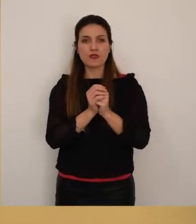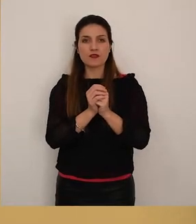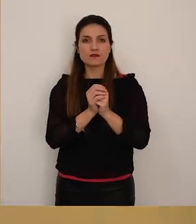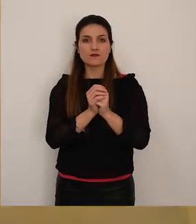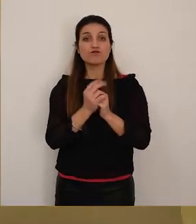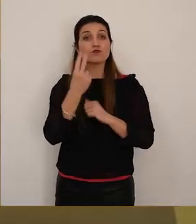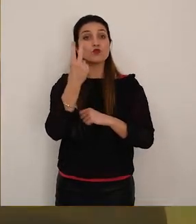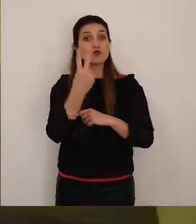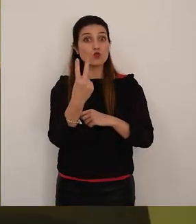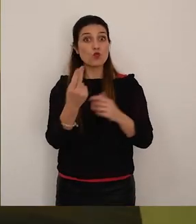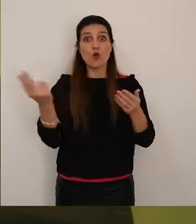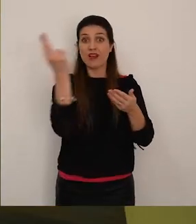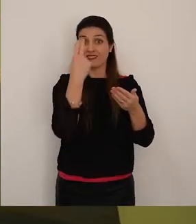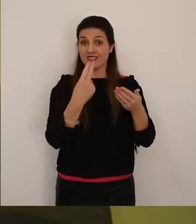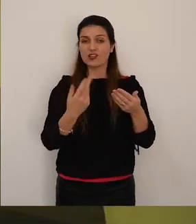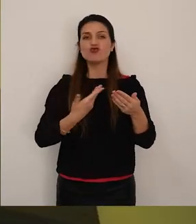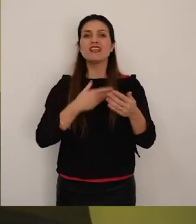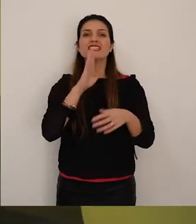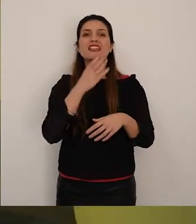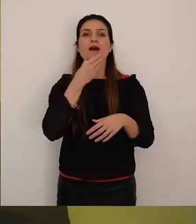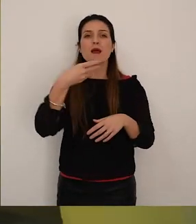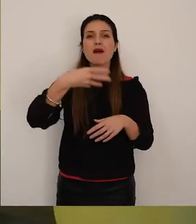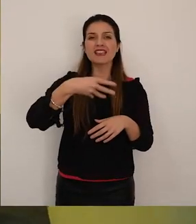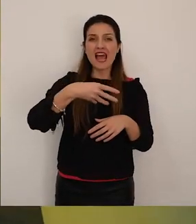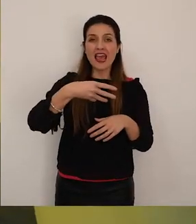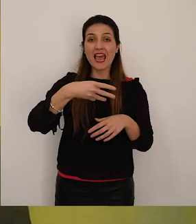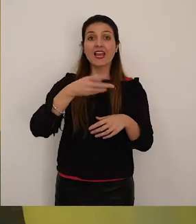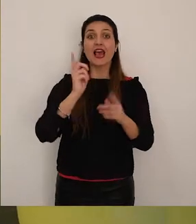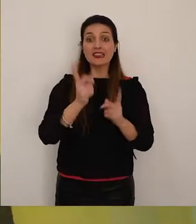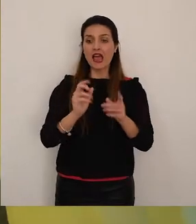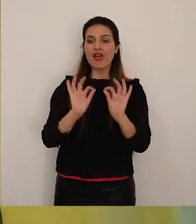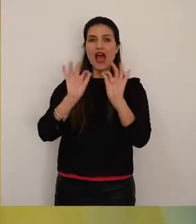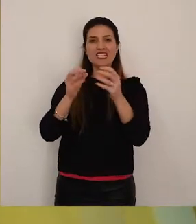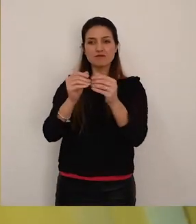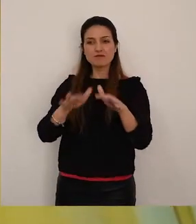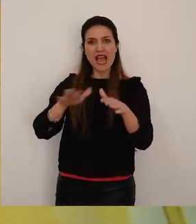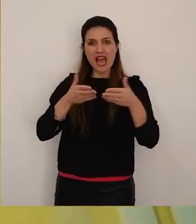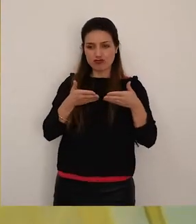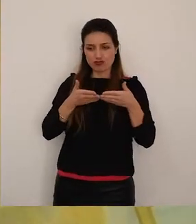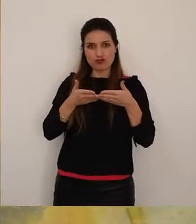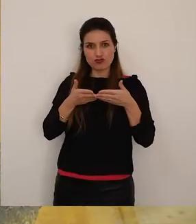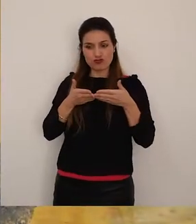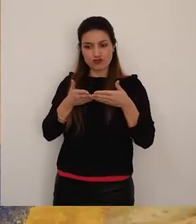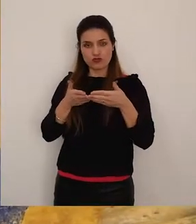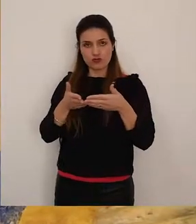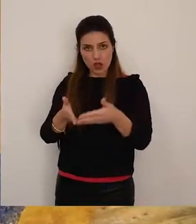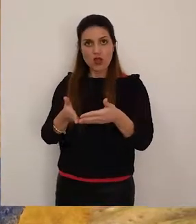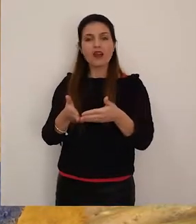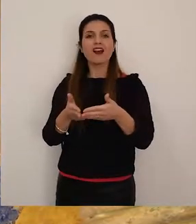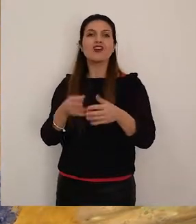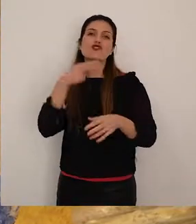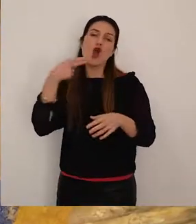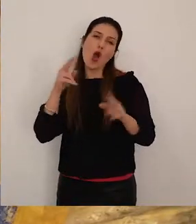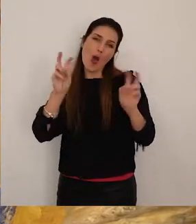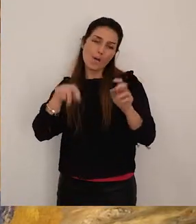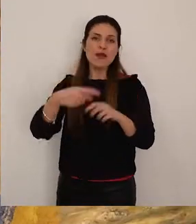Due rappresentazioni pittoriche ritraggono la Santa Maria Maddalena in procinto di approdare su una spiaggia, molto probabilmente Marie